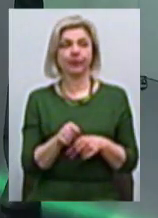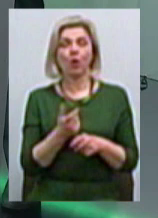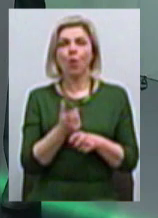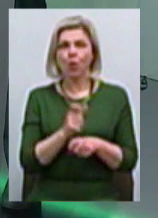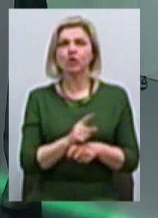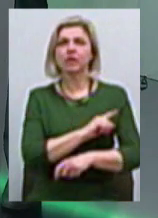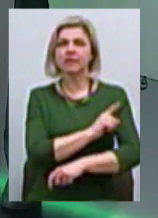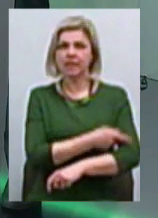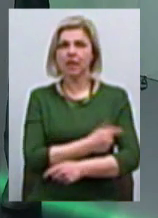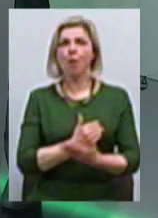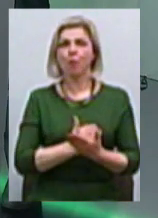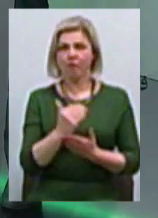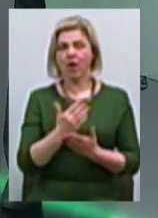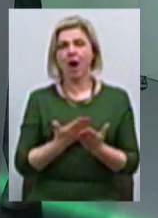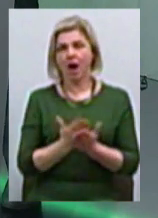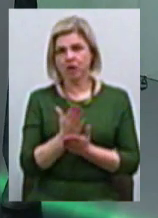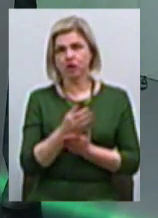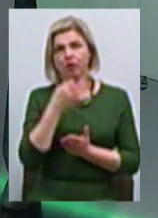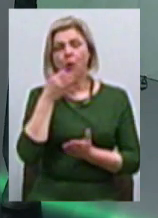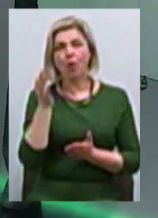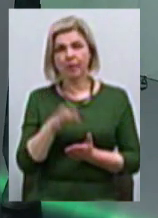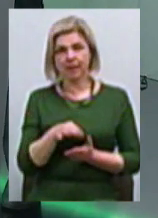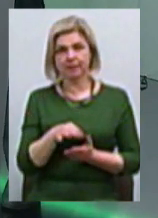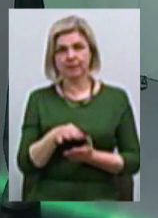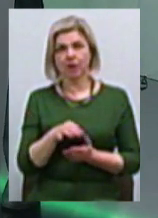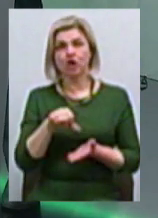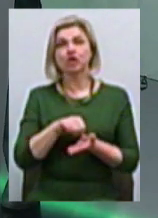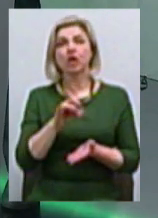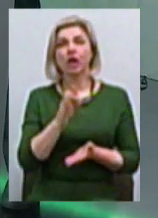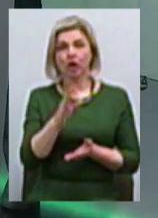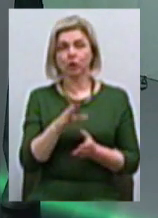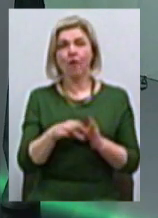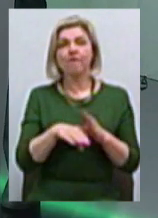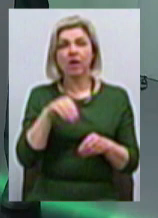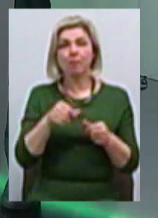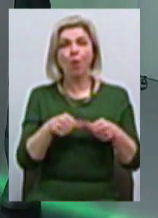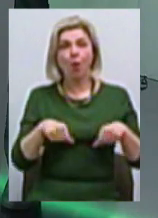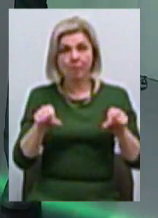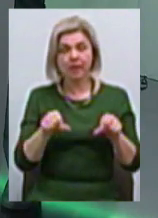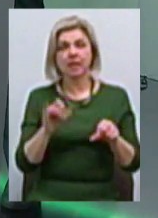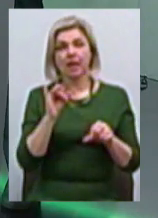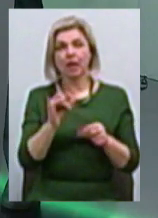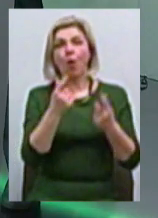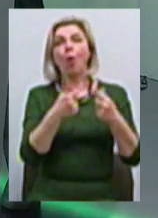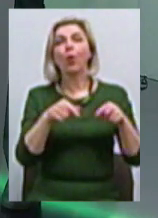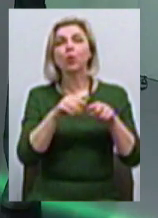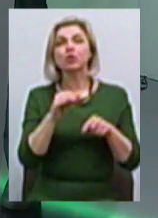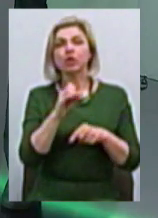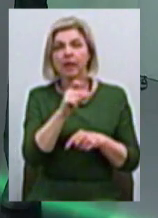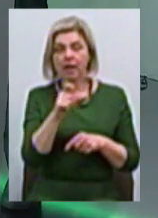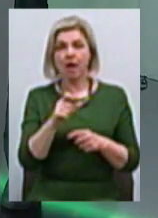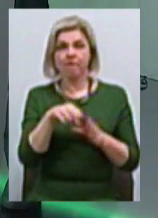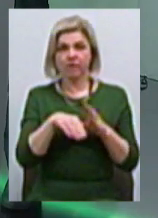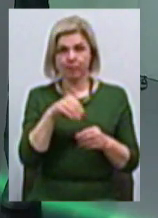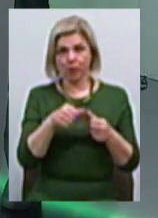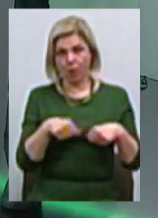сильно повысить качество компетенции членов дневничных выборщих комиссий и окружных выборщих комиссий. И это